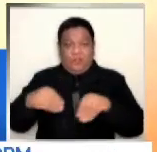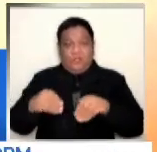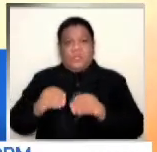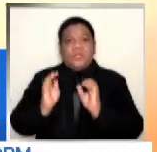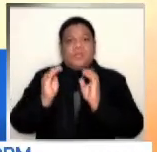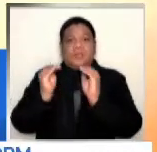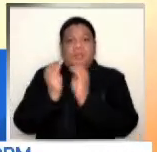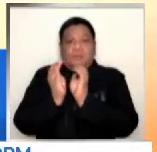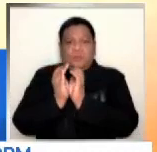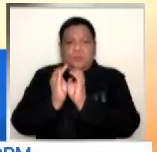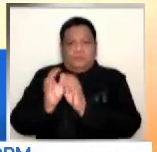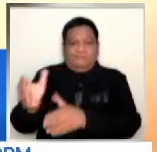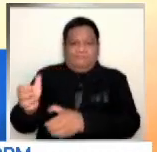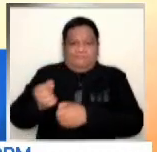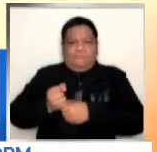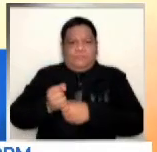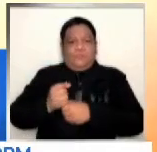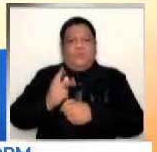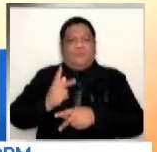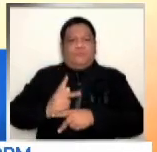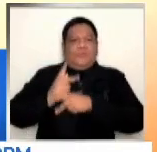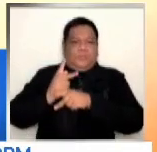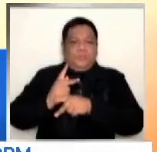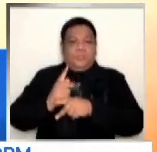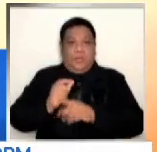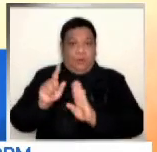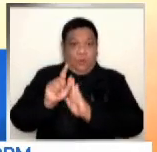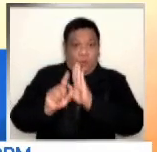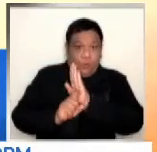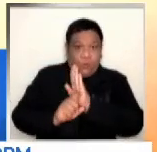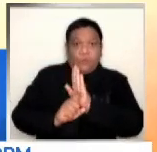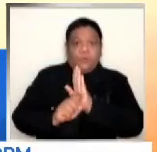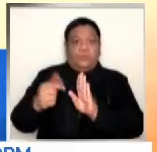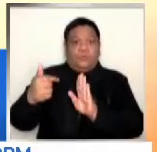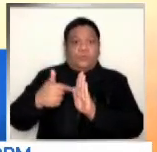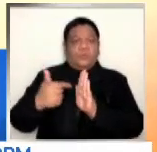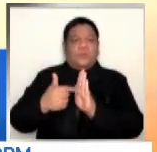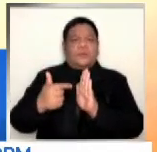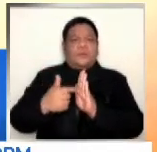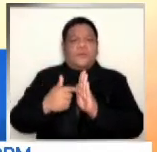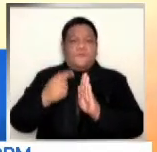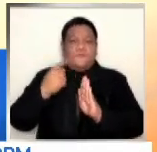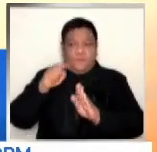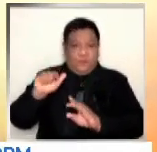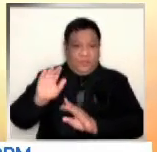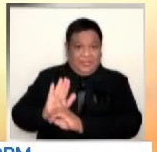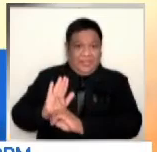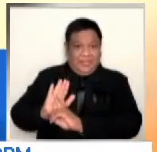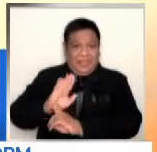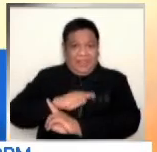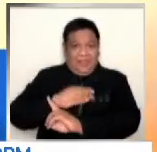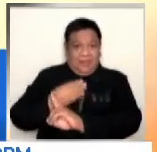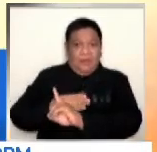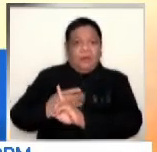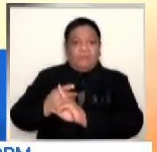And of course, sa ilalim ng batas natin, in the best interest of the child, pag yung continued